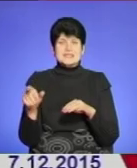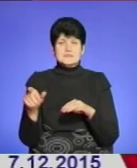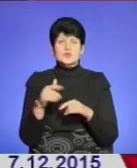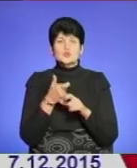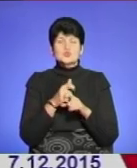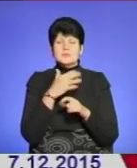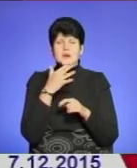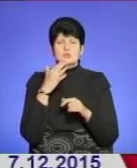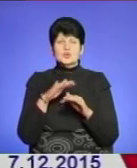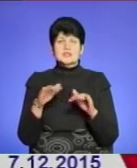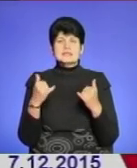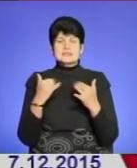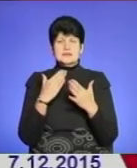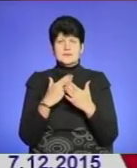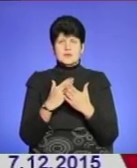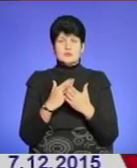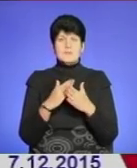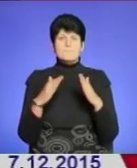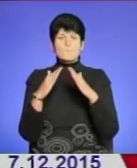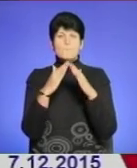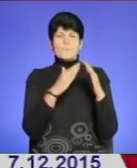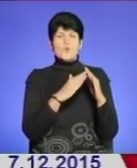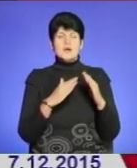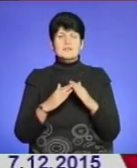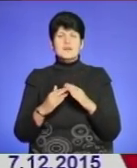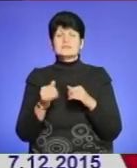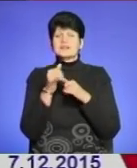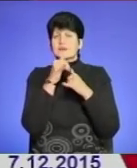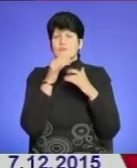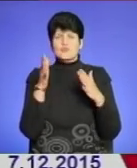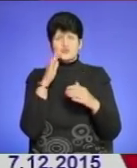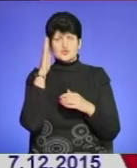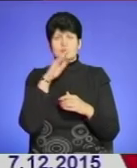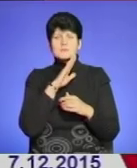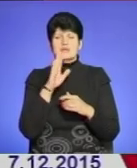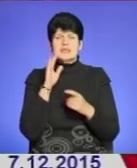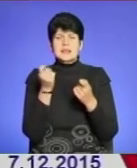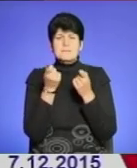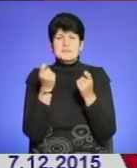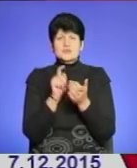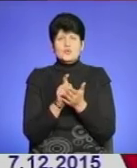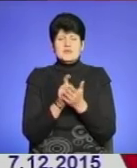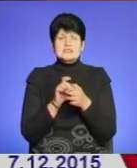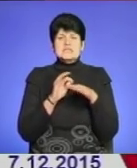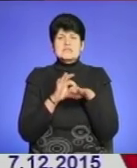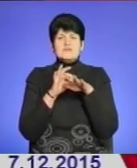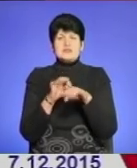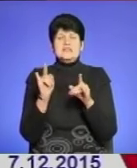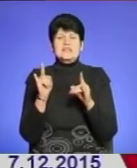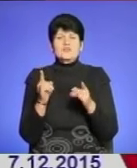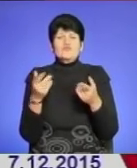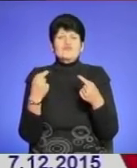багато діток, які зараз знаходяться по хатах, які не в змозі батьки на мізерну ту пенсію, завести дитину десь в